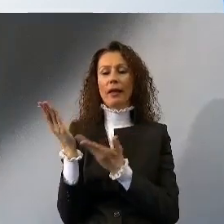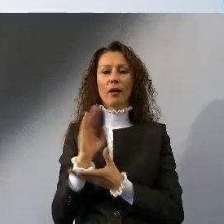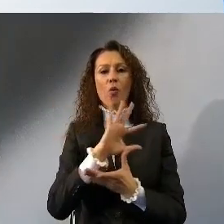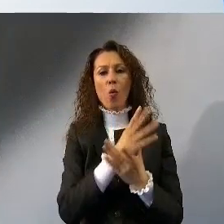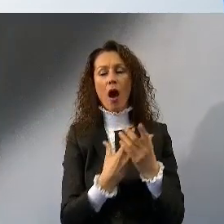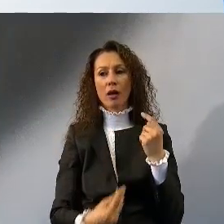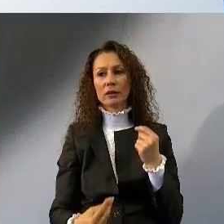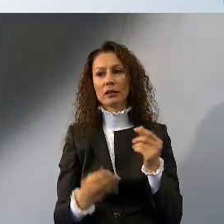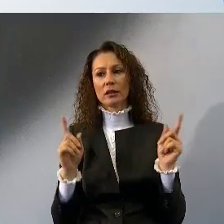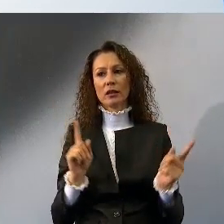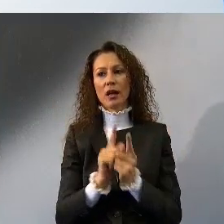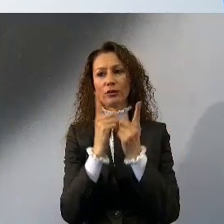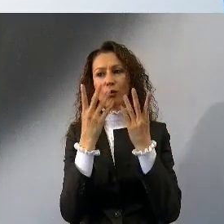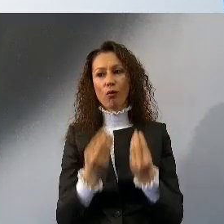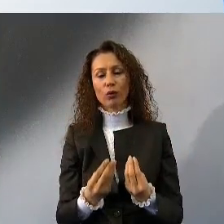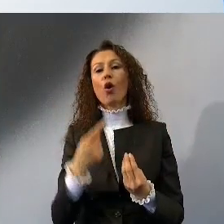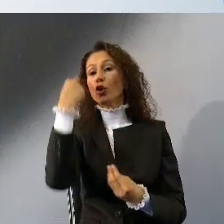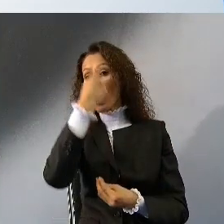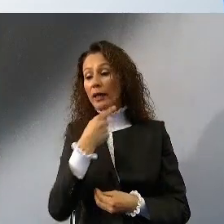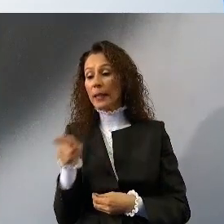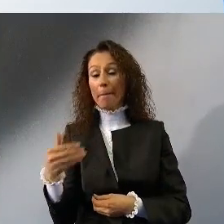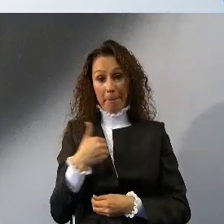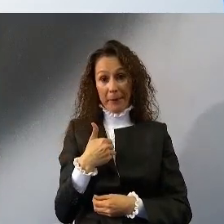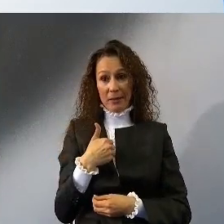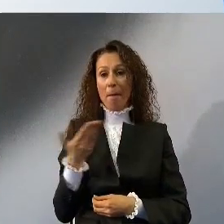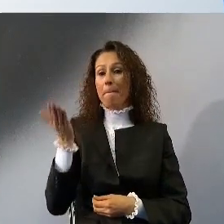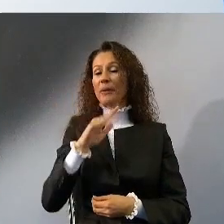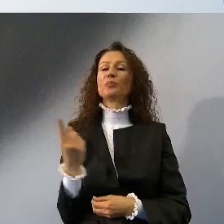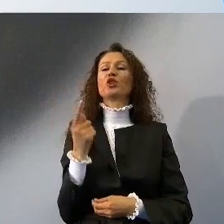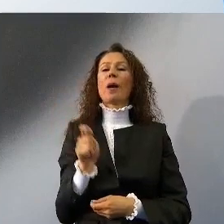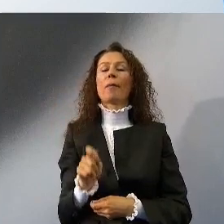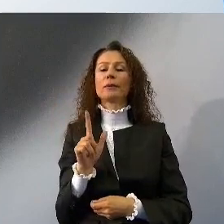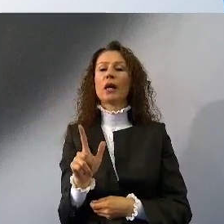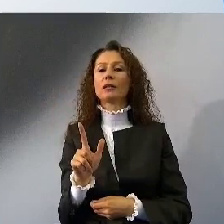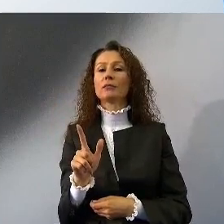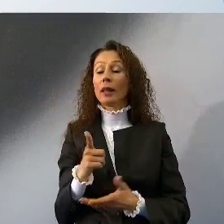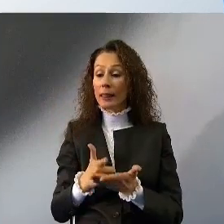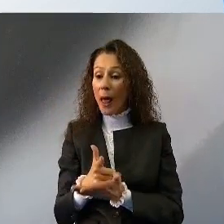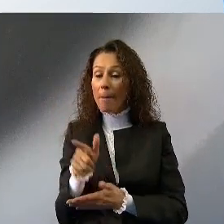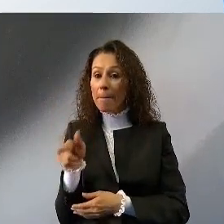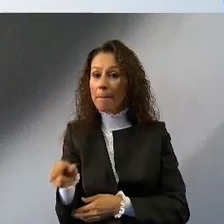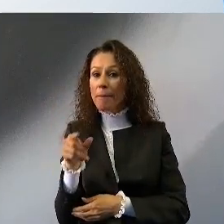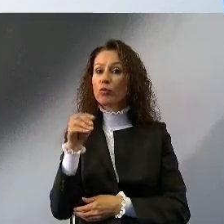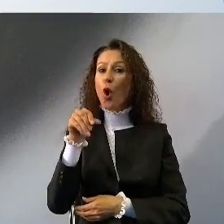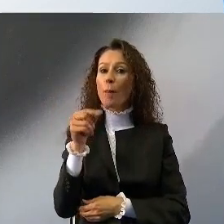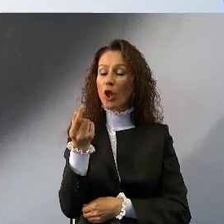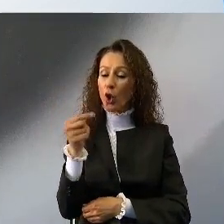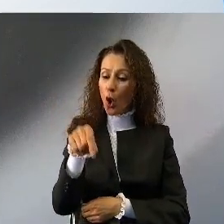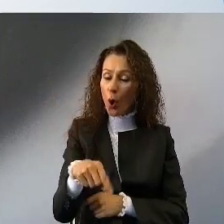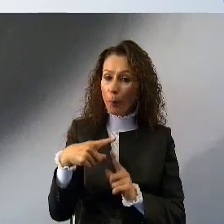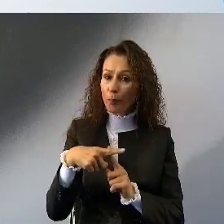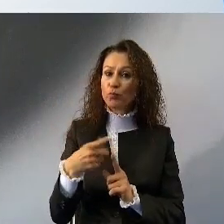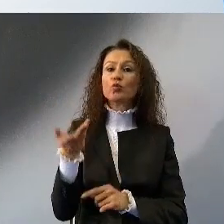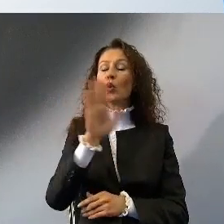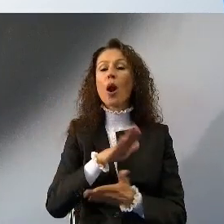karşıya gelirsiniz. Dolayısıyla bizim başka bir şey yapmamız lazım. Tarımı toprağa tohum atılıp sulanıp sonra da